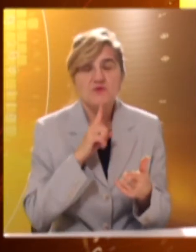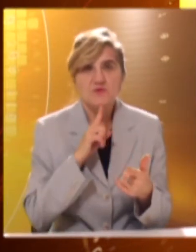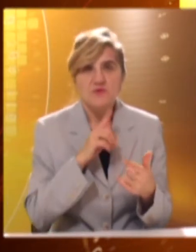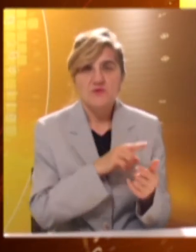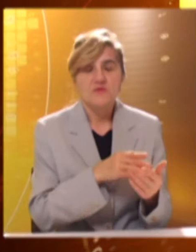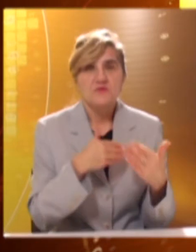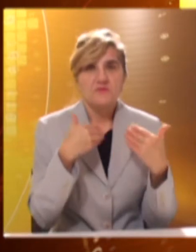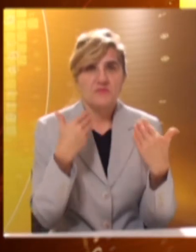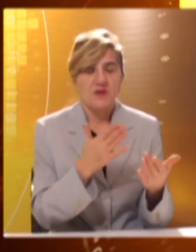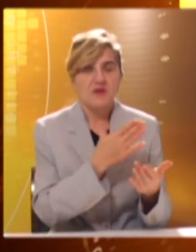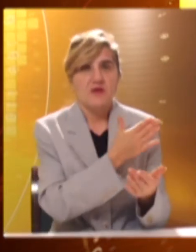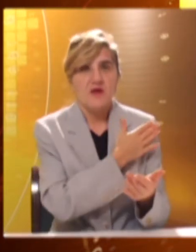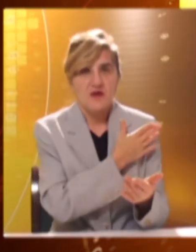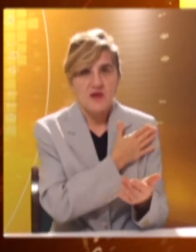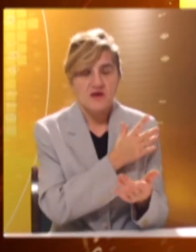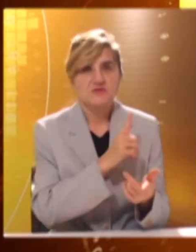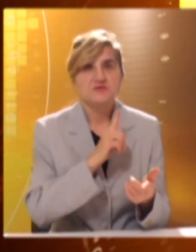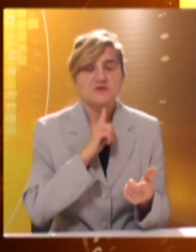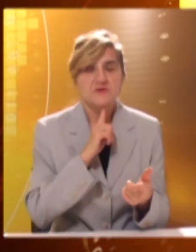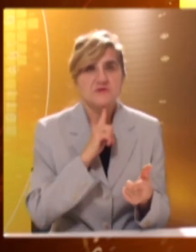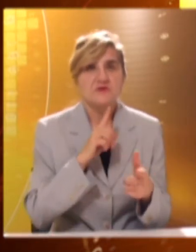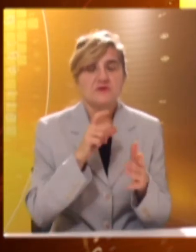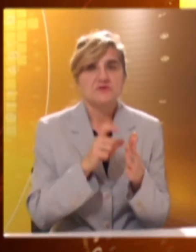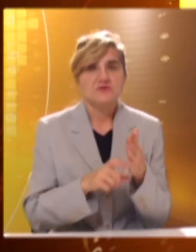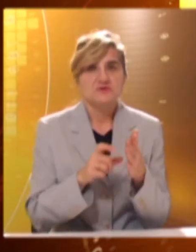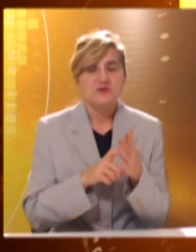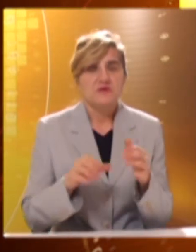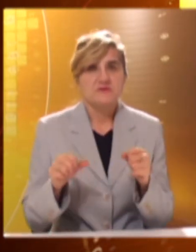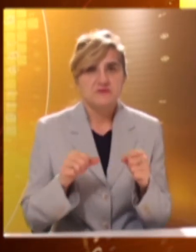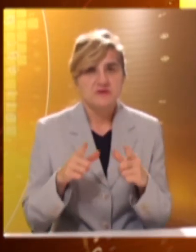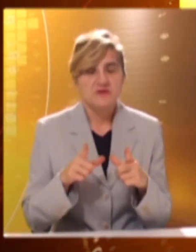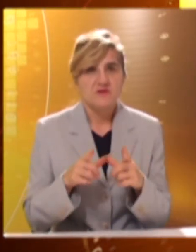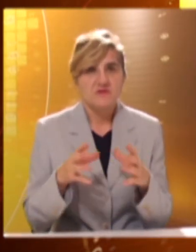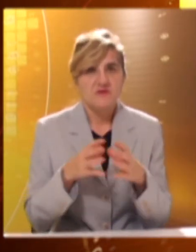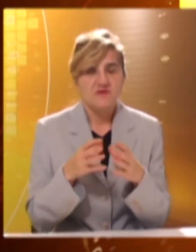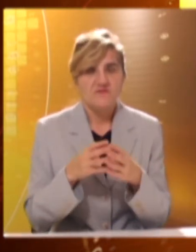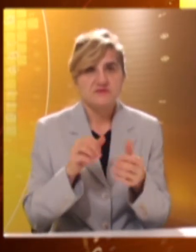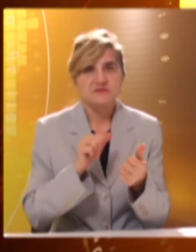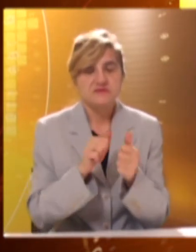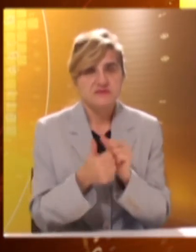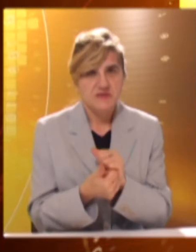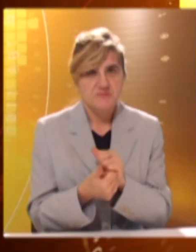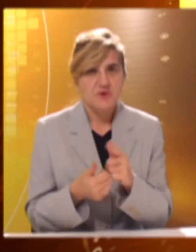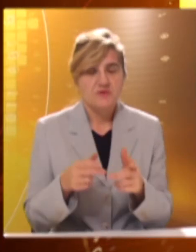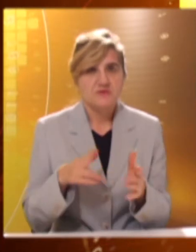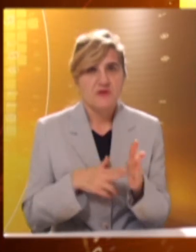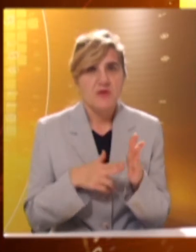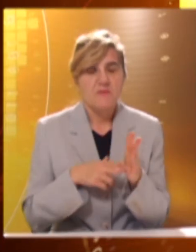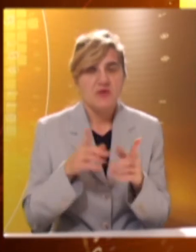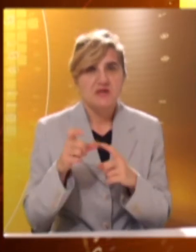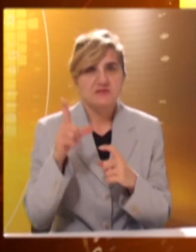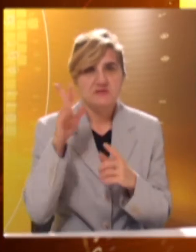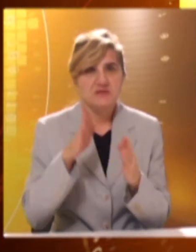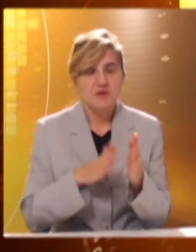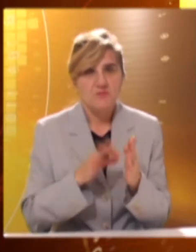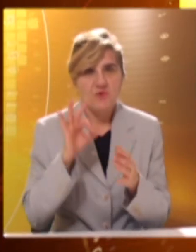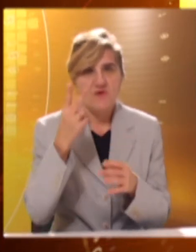upotrebu predali zamenica gradonačelnika Timea Horvat i član gradskog veća zadužen za oblast sporta i omladine Nemanja Simović.